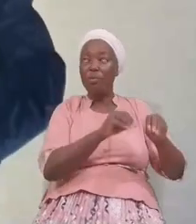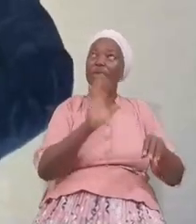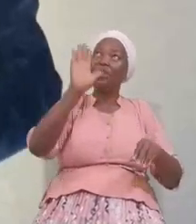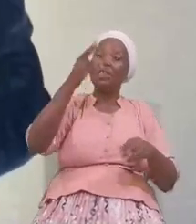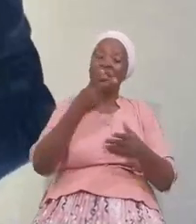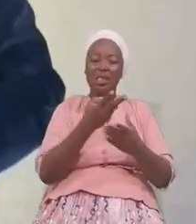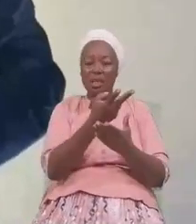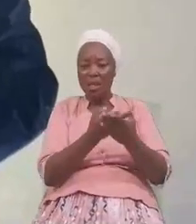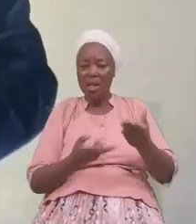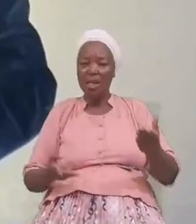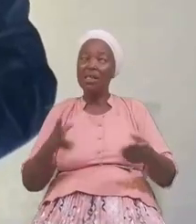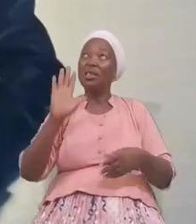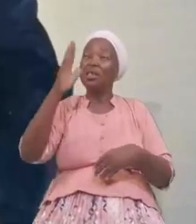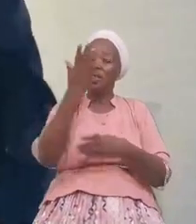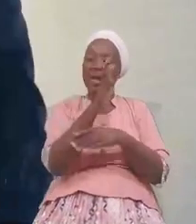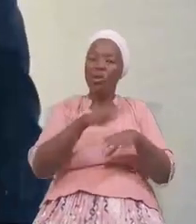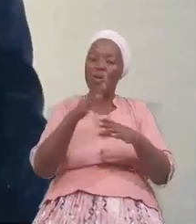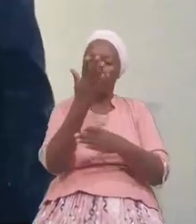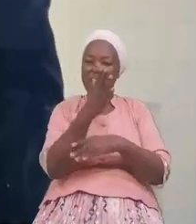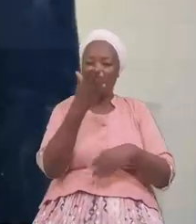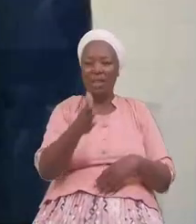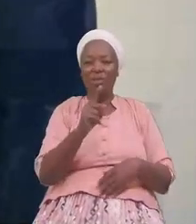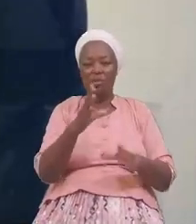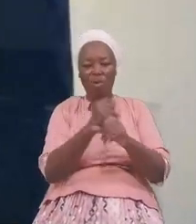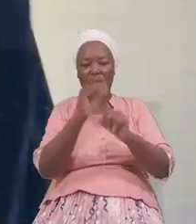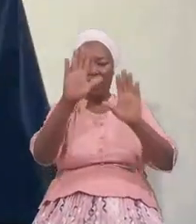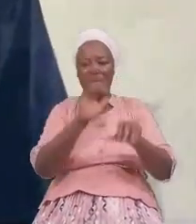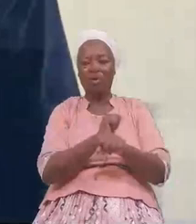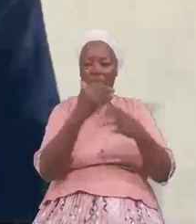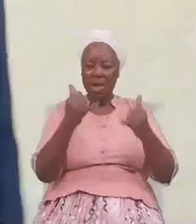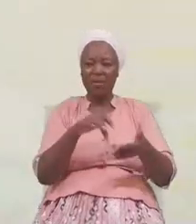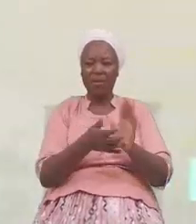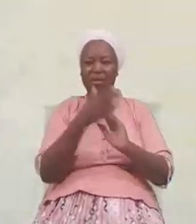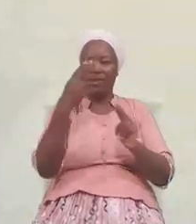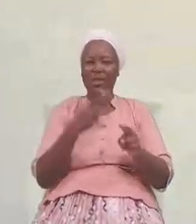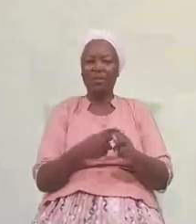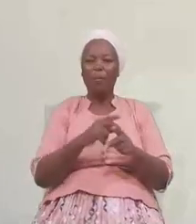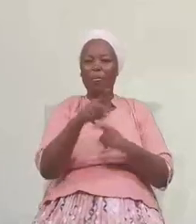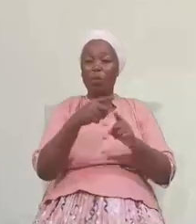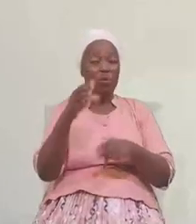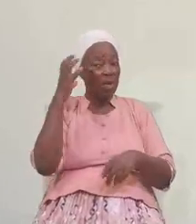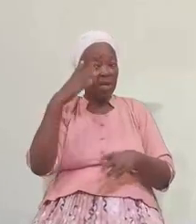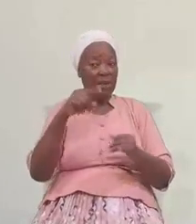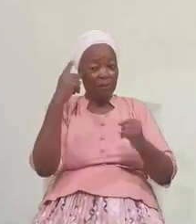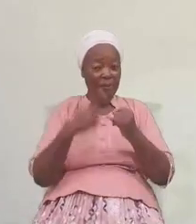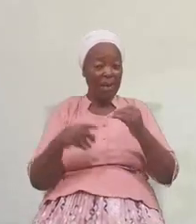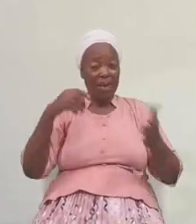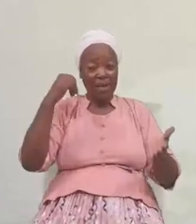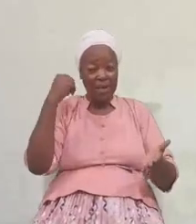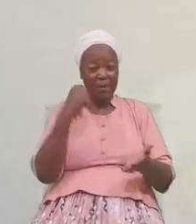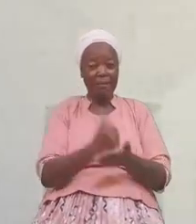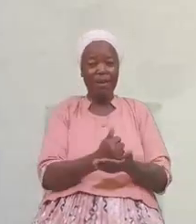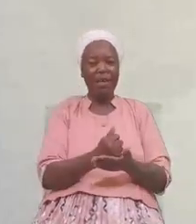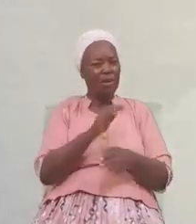ta main là-bas. Tu as déjà le miracle. Quand tu entendras le dernier amen, ne retourne plus